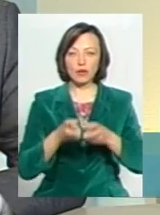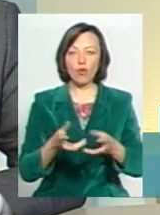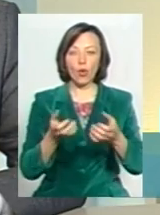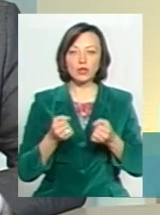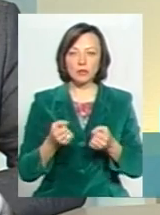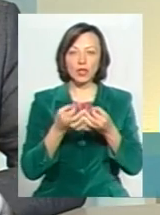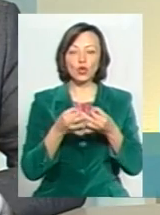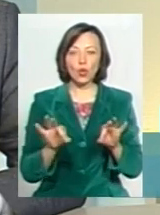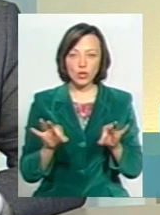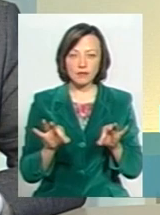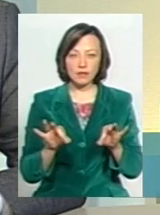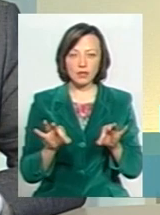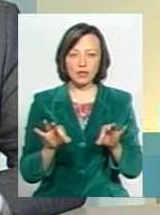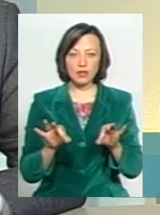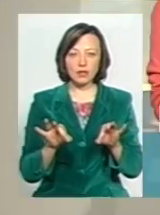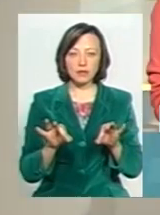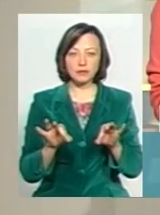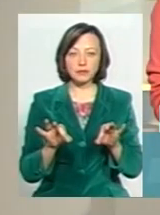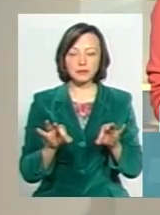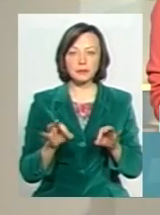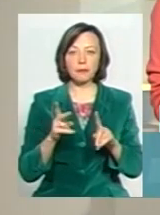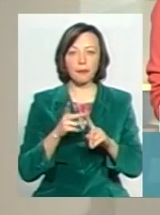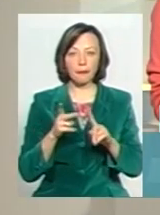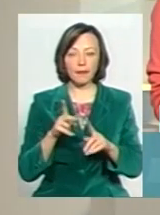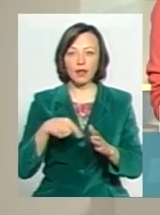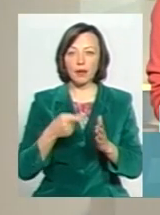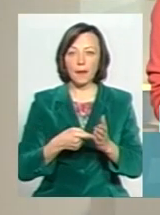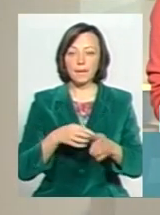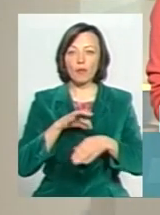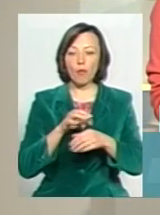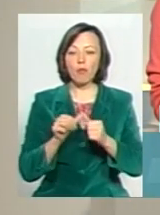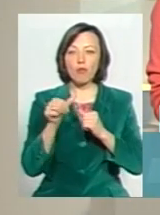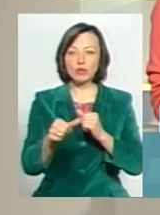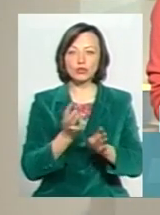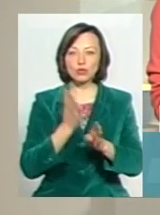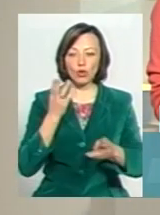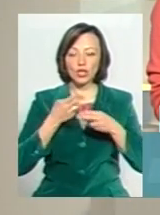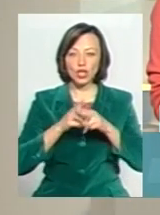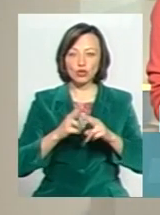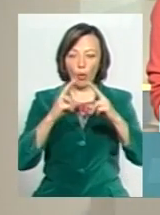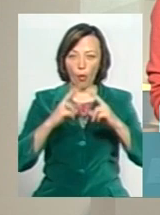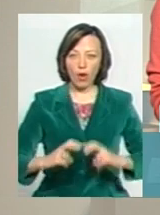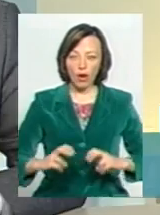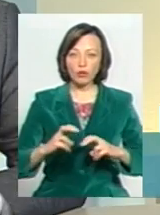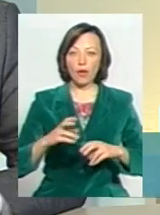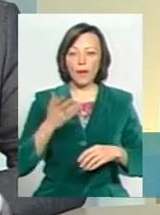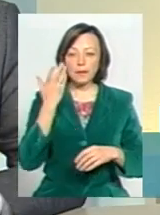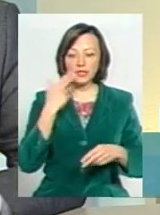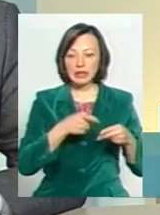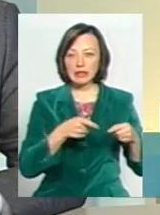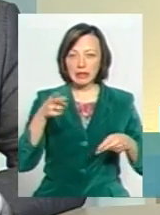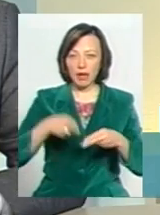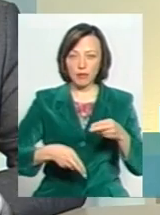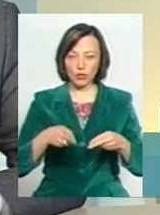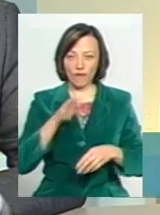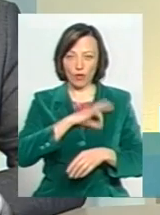отримати дозвіл. Це перше питання. І друге питання – проводення позачергового технічного огляду після граничного терміну